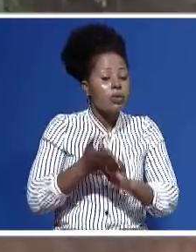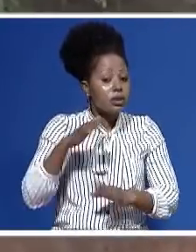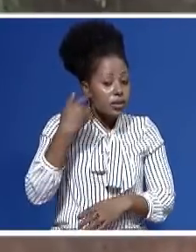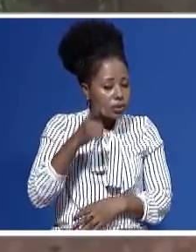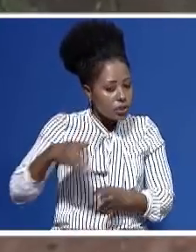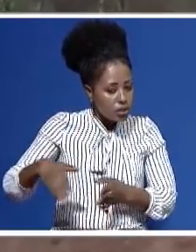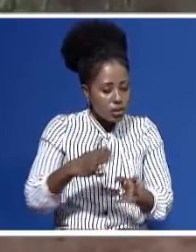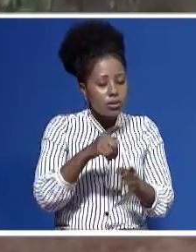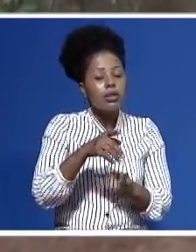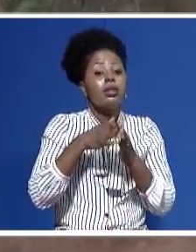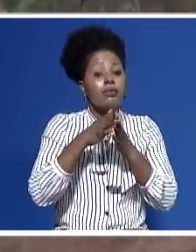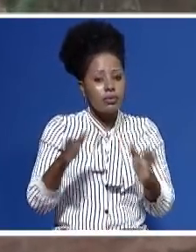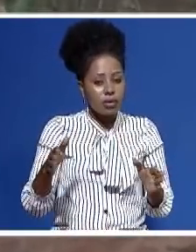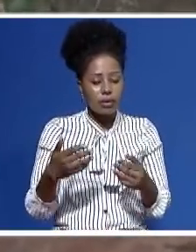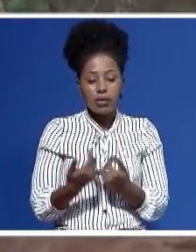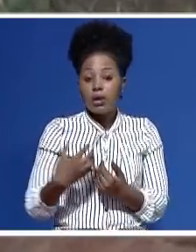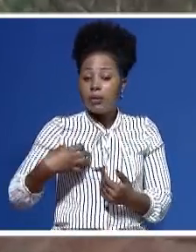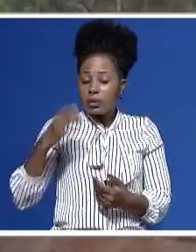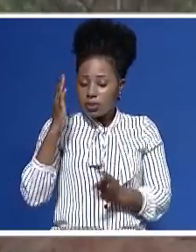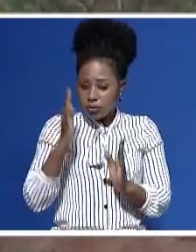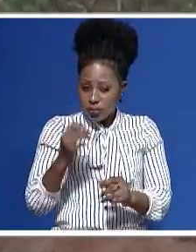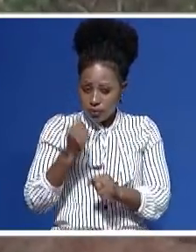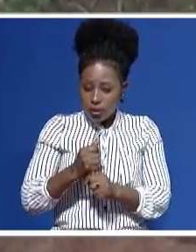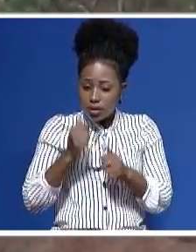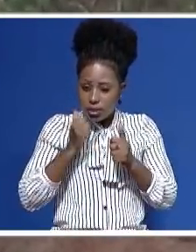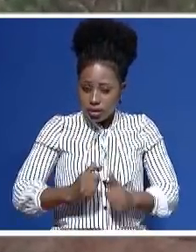hiyo inafunguka. Waziri Mkuu amefanya ziara